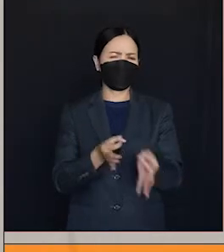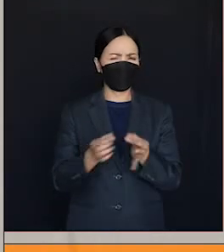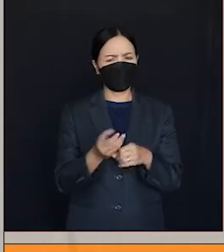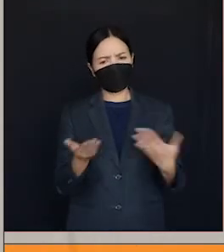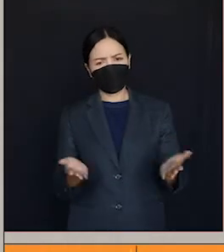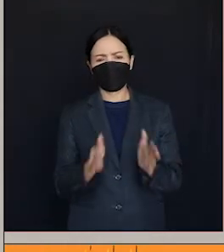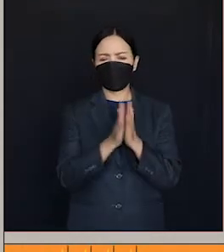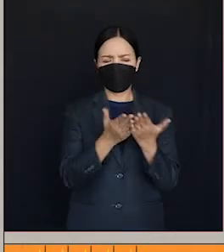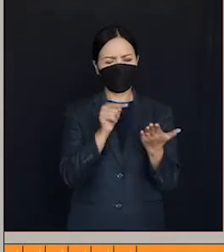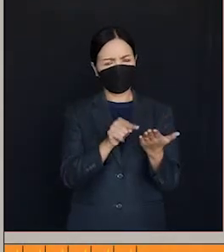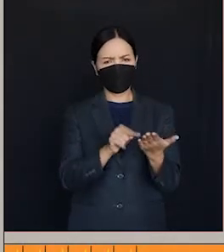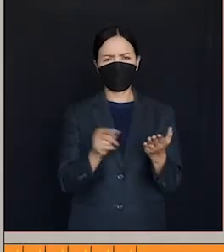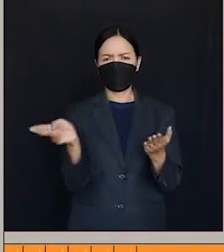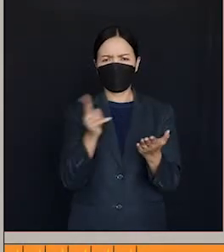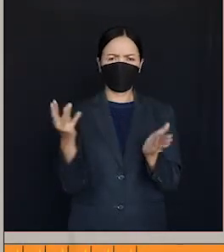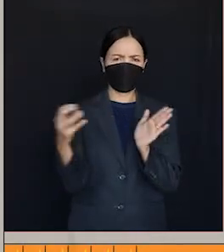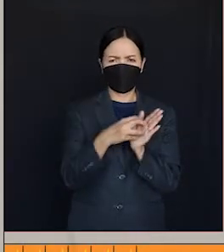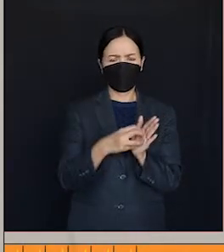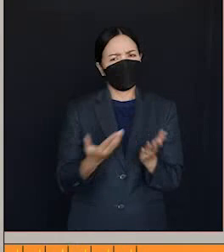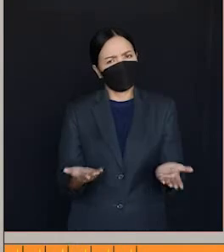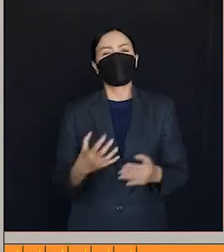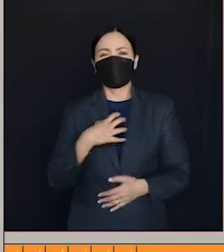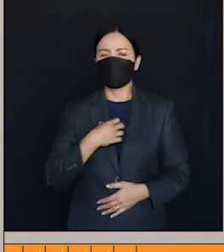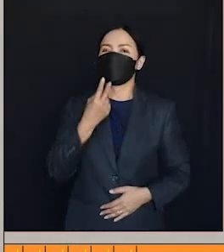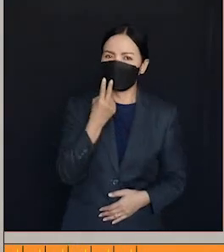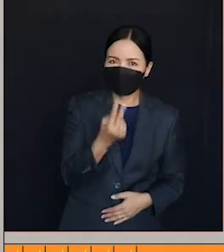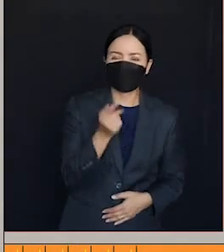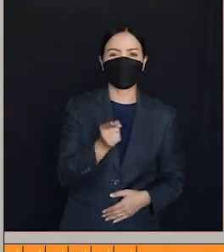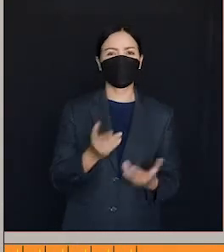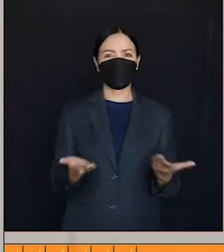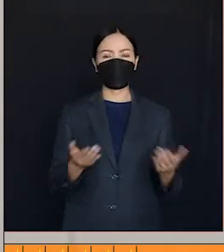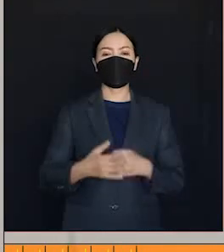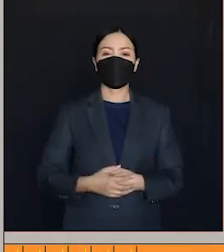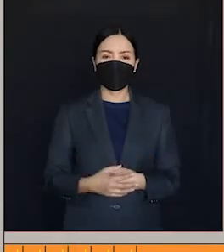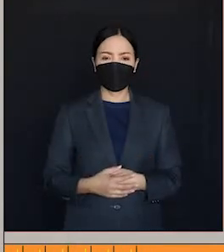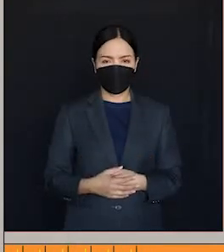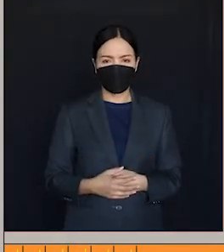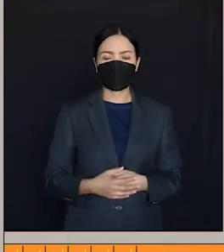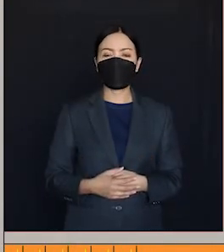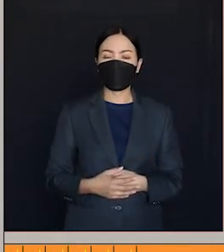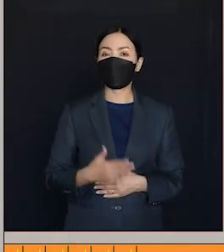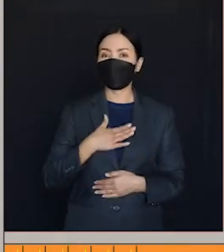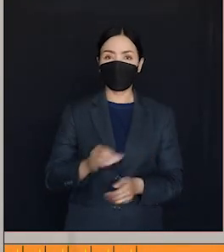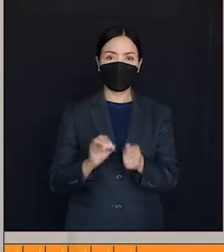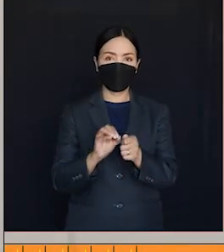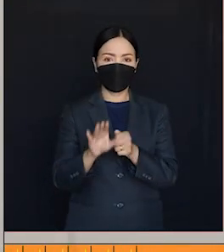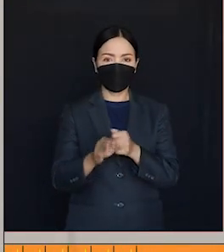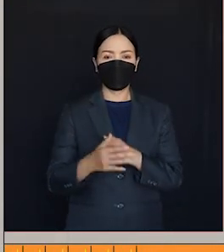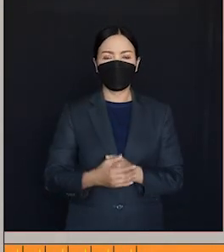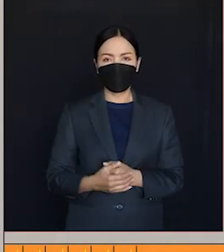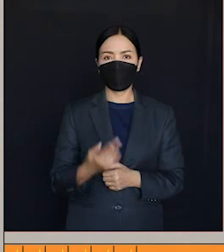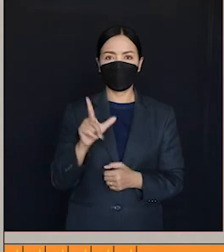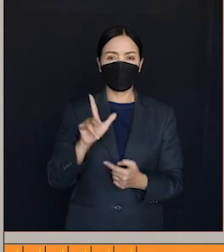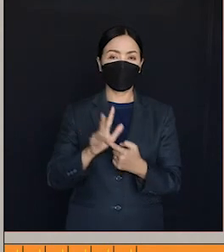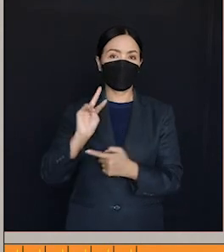หนังสือที่มีวิดีโอด้วย ใช่ อยากเห็นแล้วค่ะว่าเป็นยังไง ก็ต้องขอแนะนำตัวคลังสโต